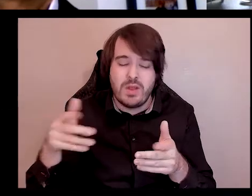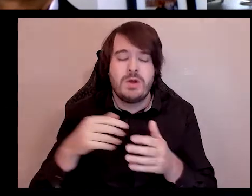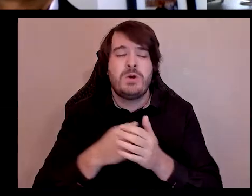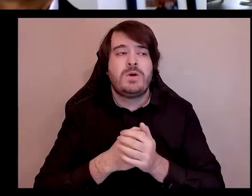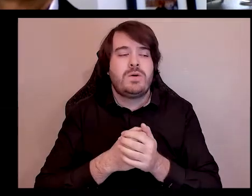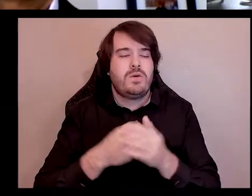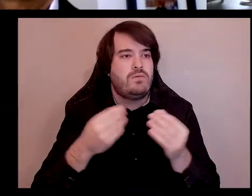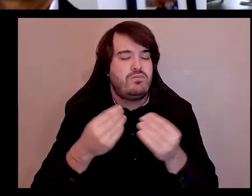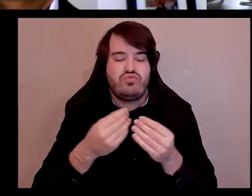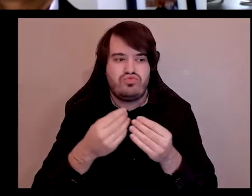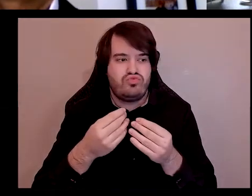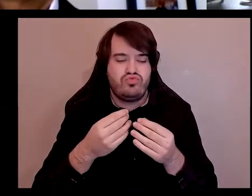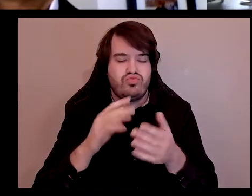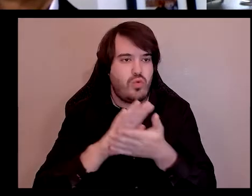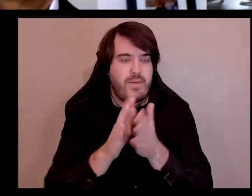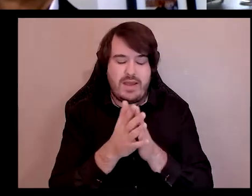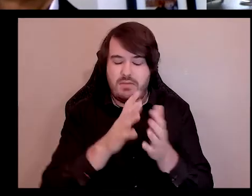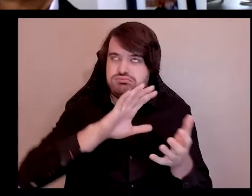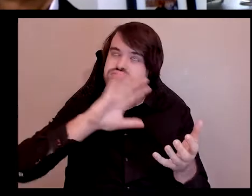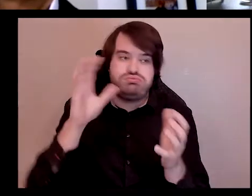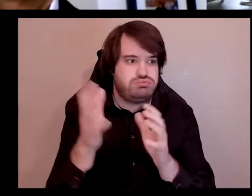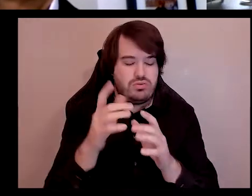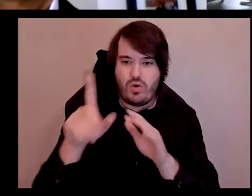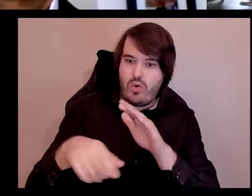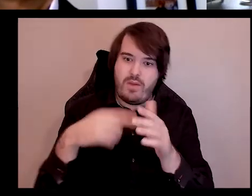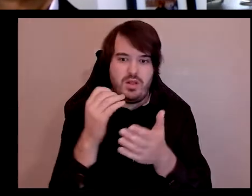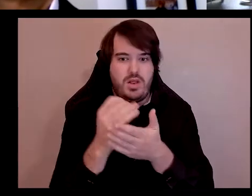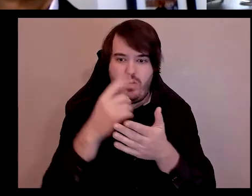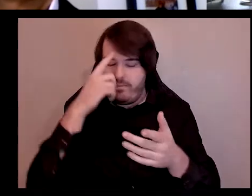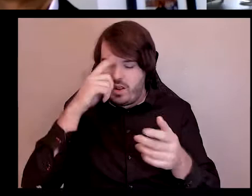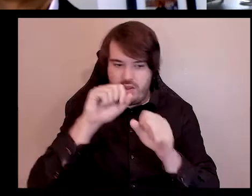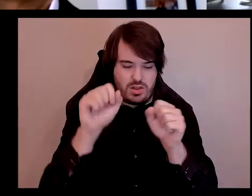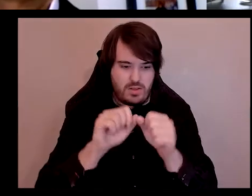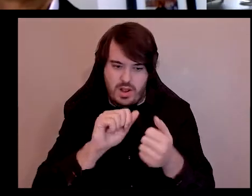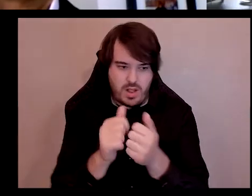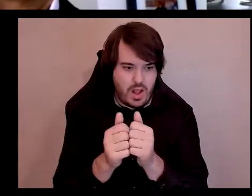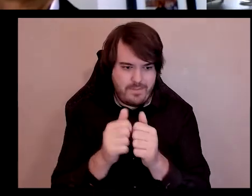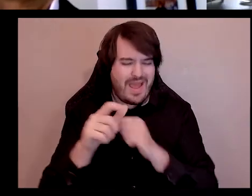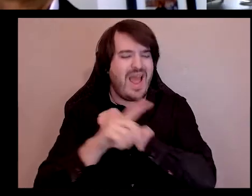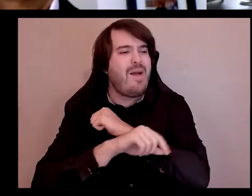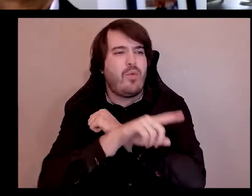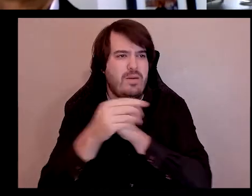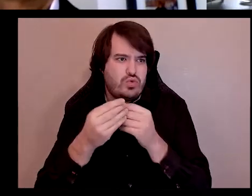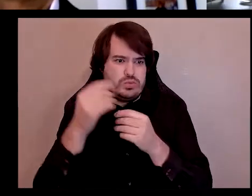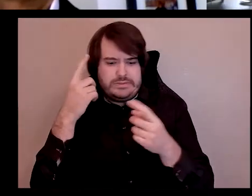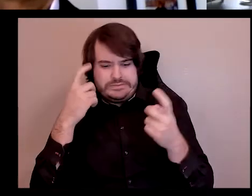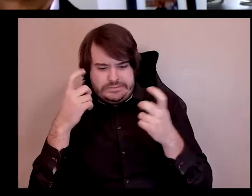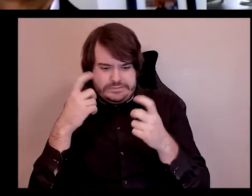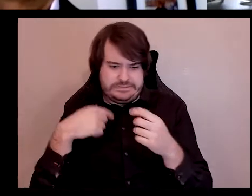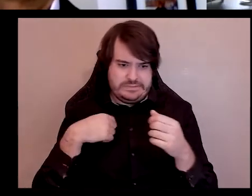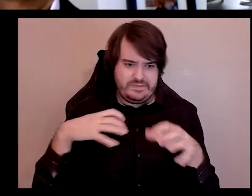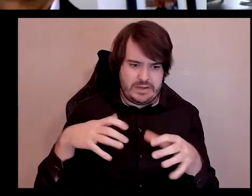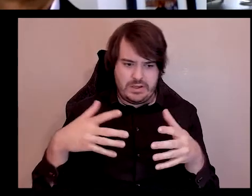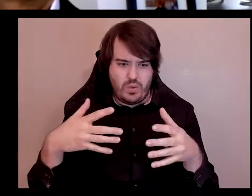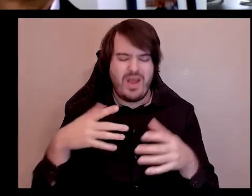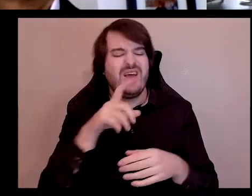ont perdu leurs emplois. Il y a eu beaucoup de bouleversements dans les entreprises et donc certains employés actuellement se posent des questions. Quelle est